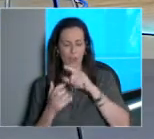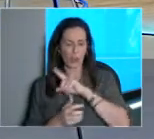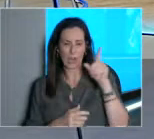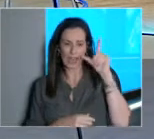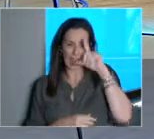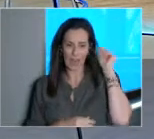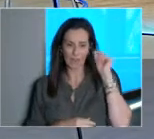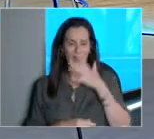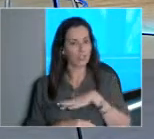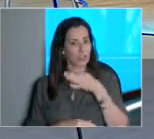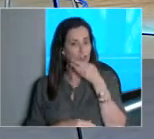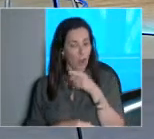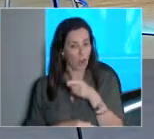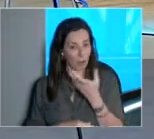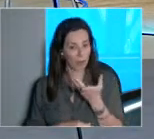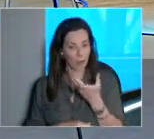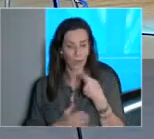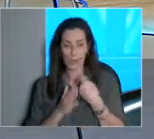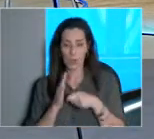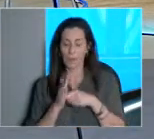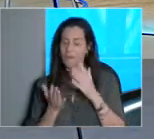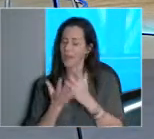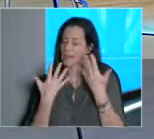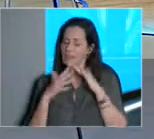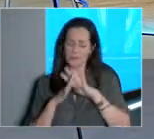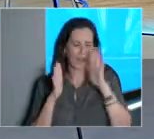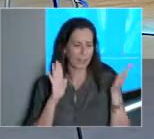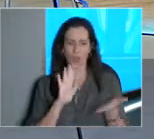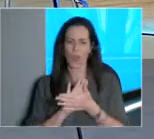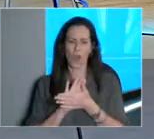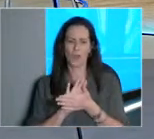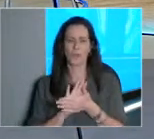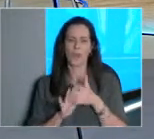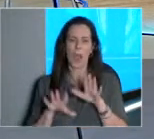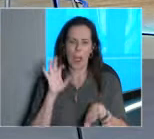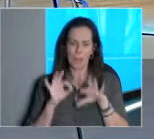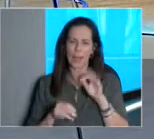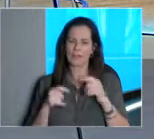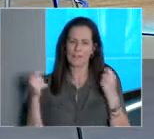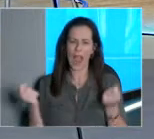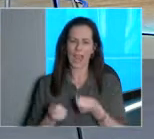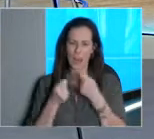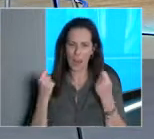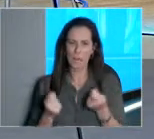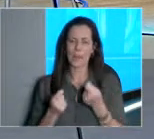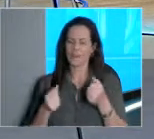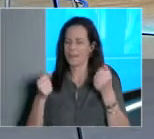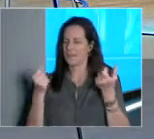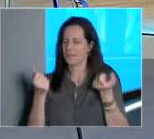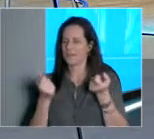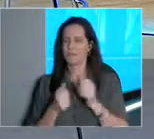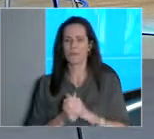עזריאלי, רציתי לשאול אותך אם את בדרך לשופינג, וכבר סיפרת לי על מערכת בחירות ועל קמפיין ועל המחאה